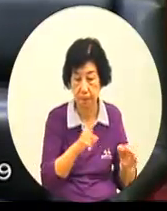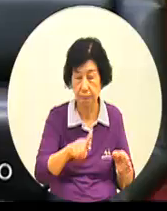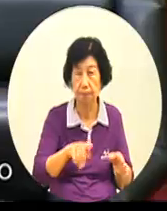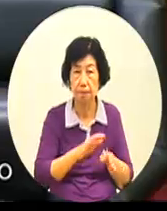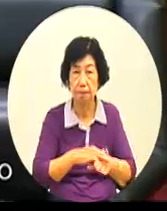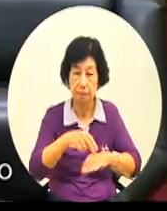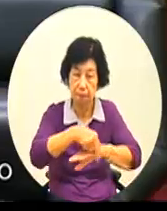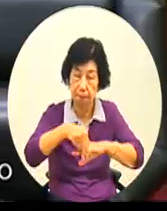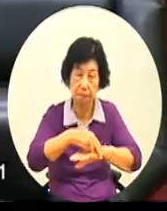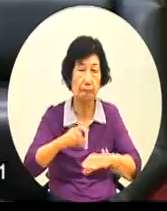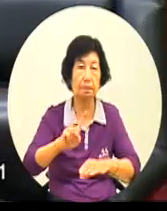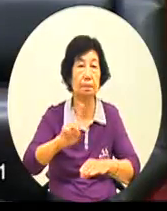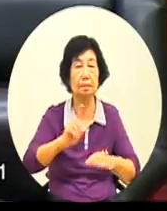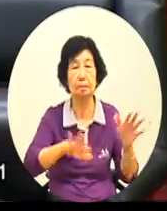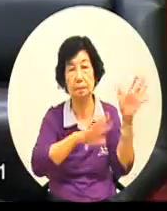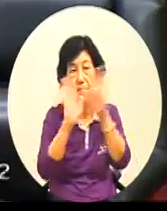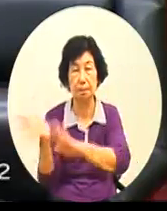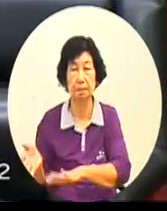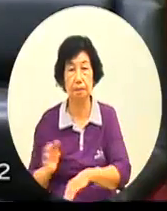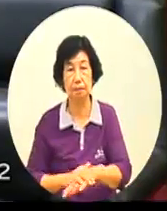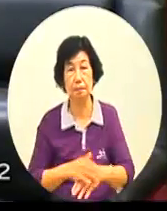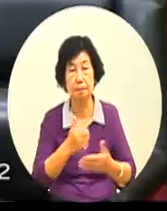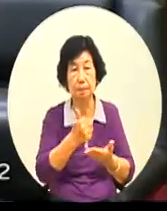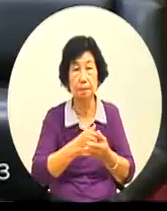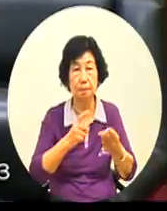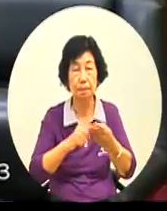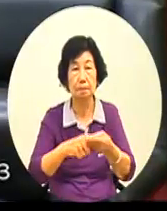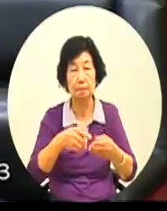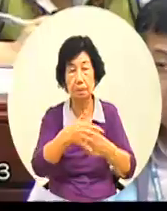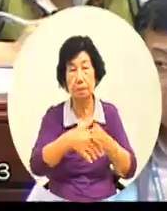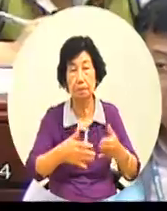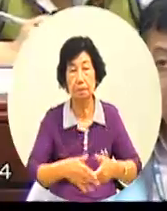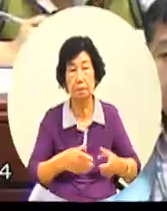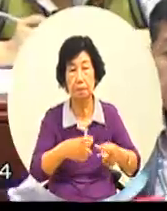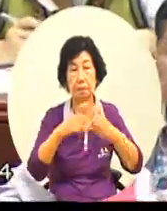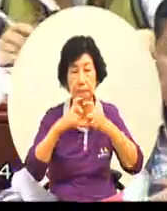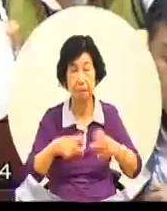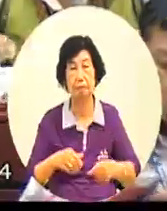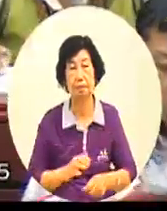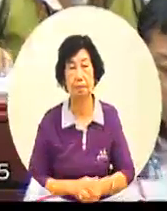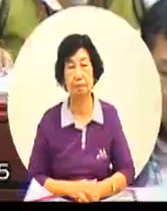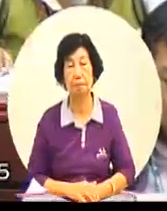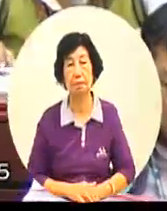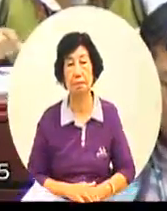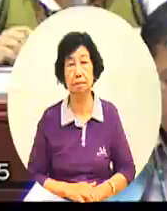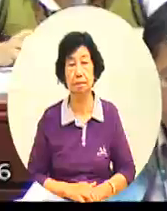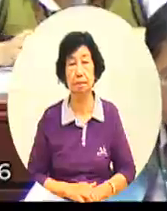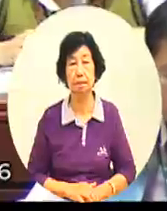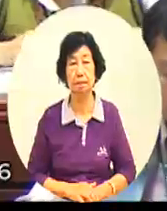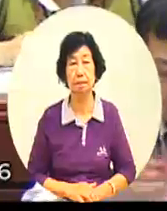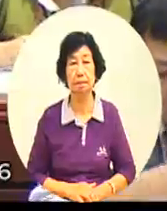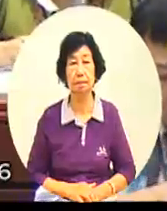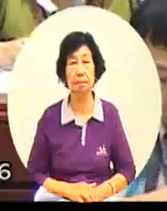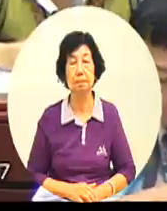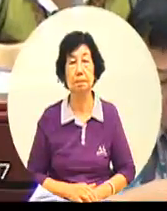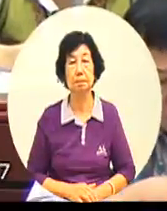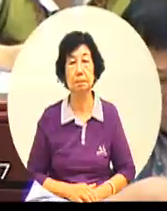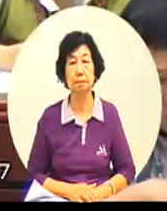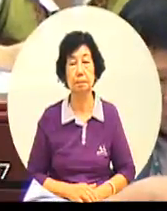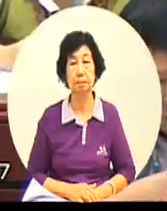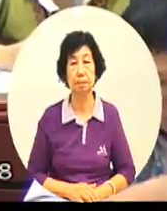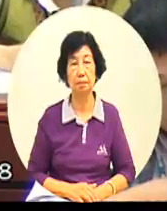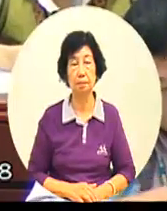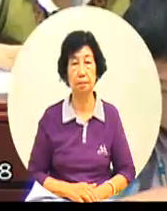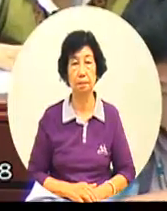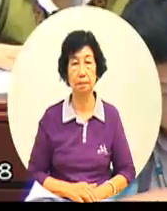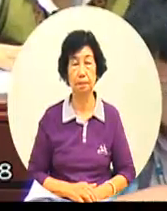期待？请主委回答。 哎，请古仲主委答复。 好，谢谢主席，谢谢唐议员的指